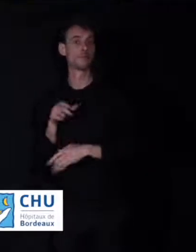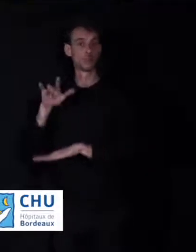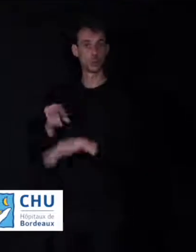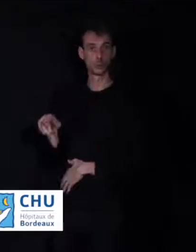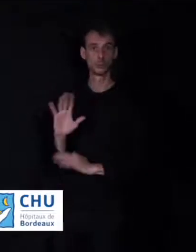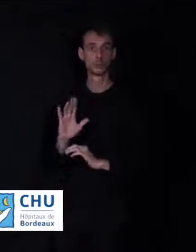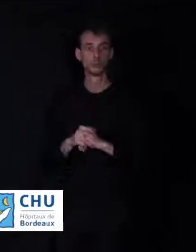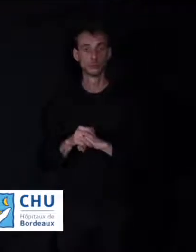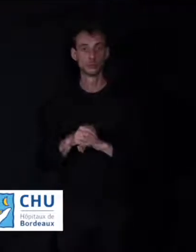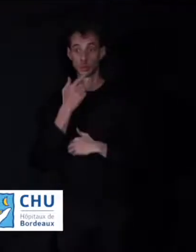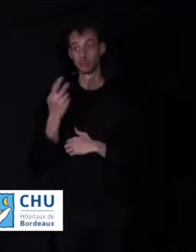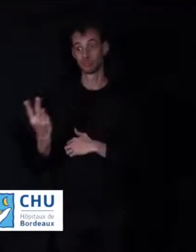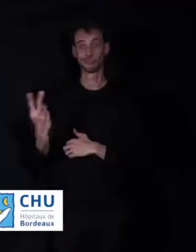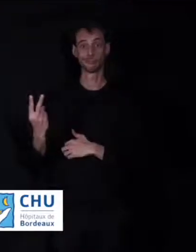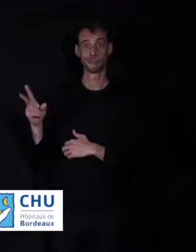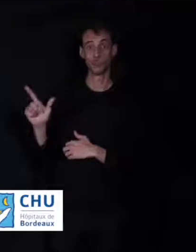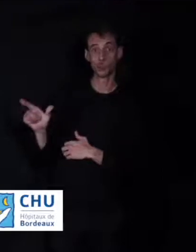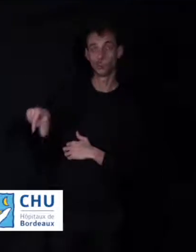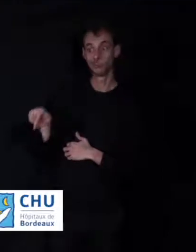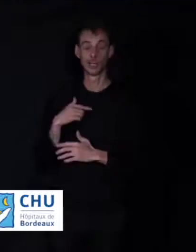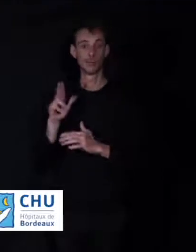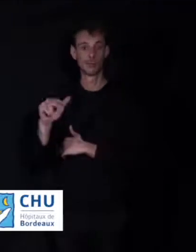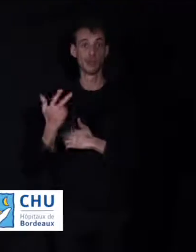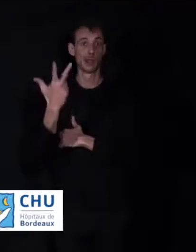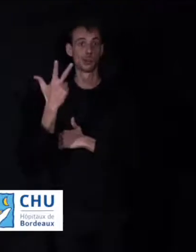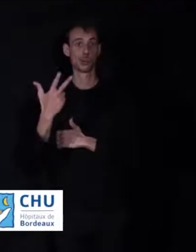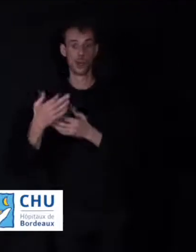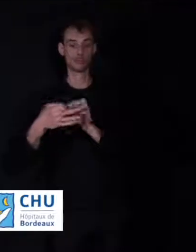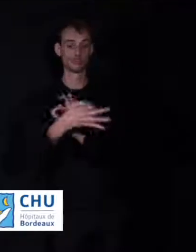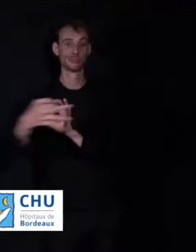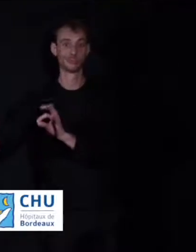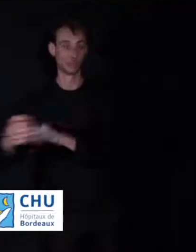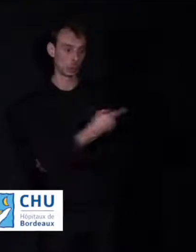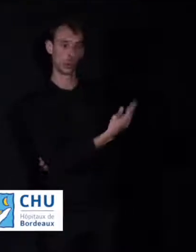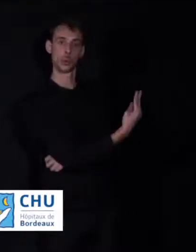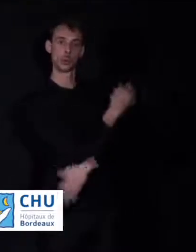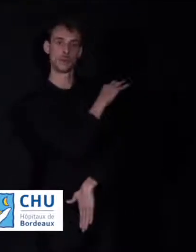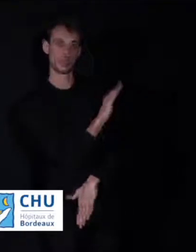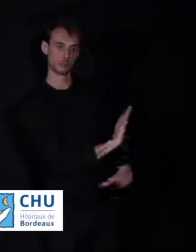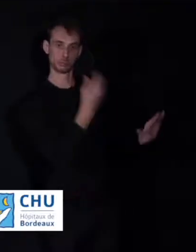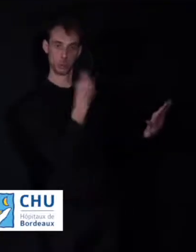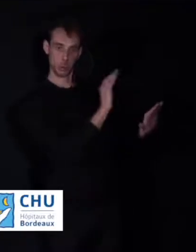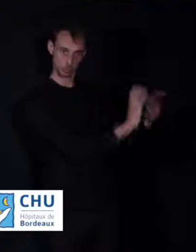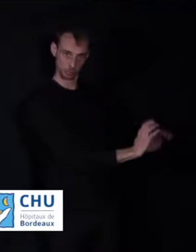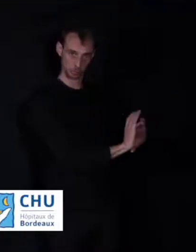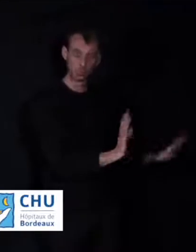Donc on va se retrouver à 8 infectés avec toujours les 2 vaccinés, et donc le virus circule.